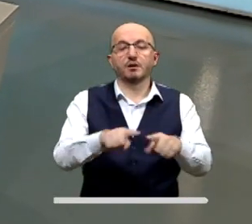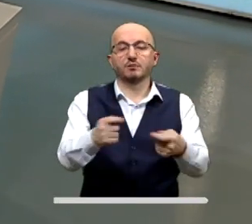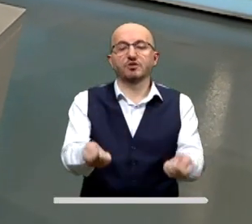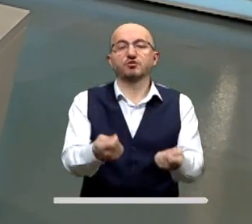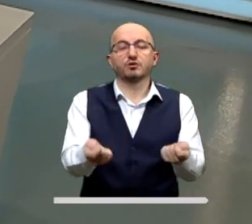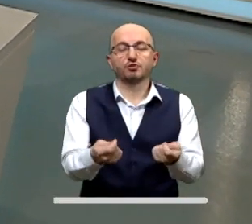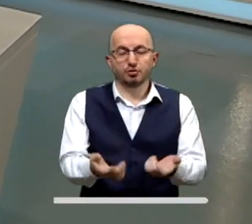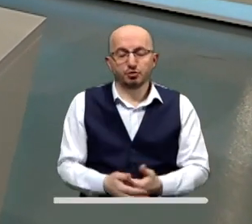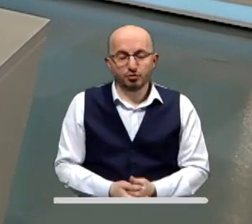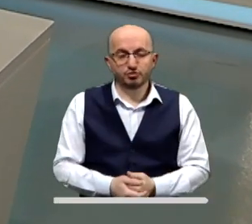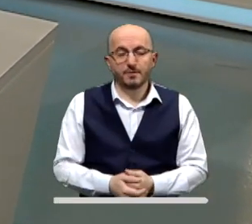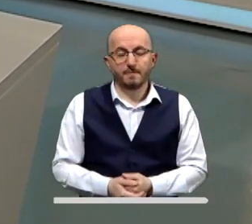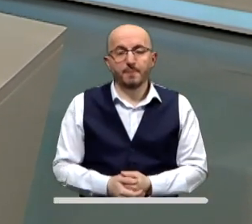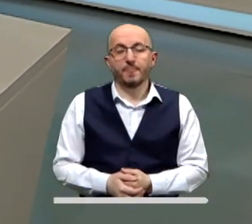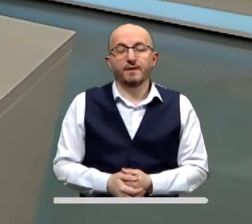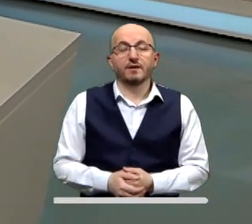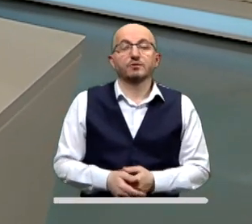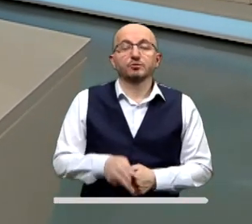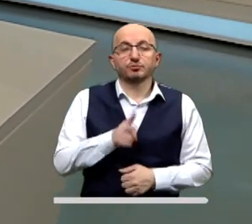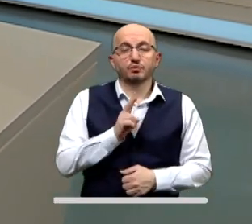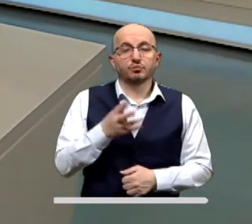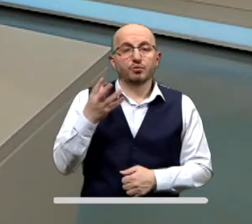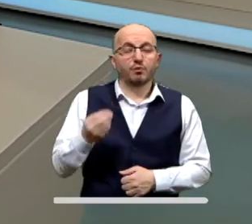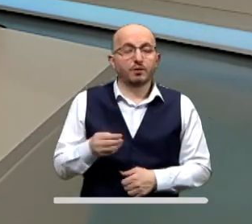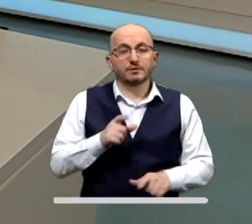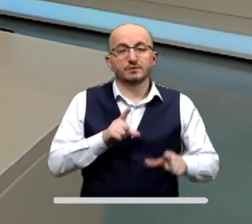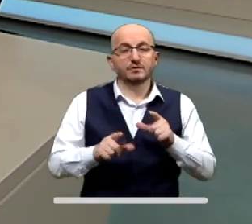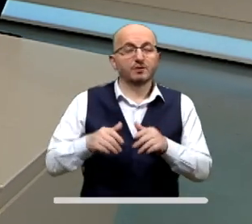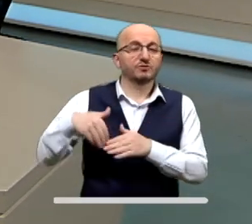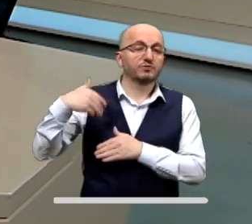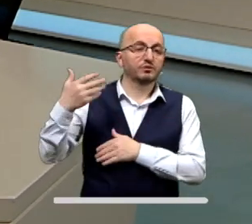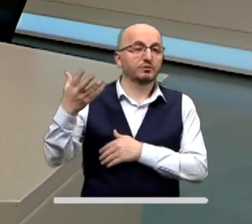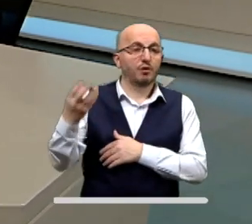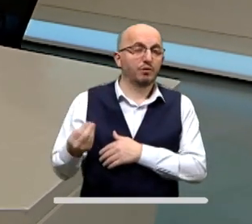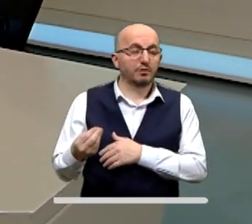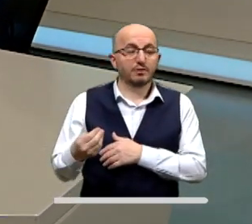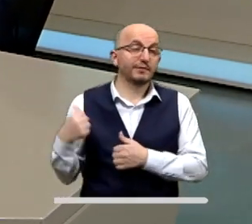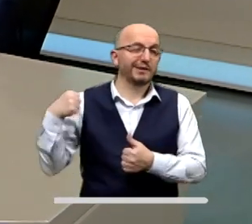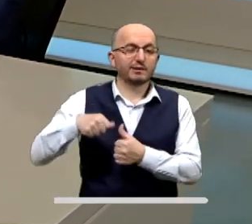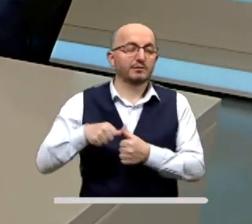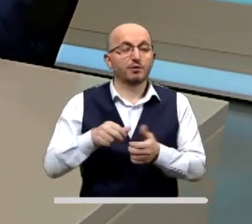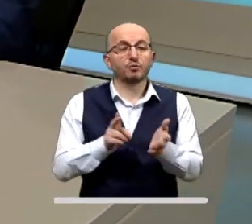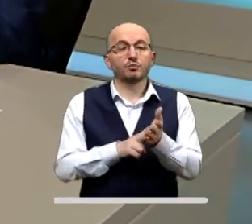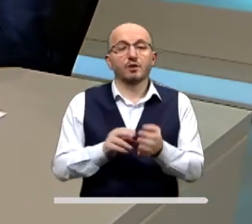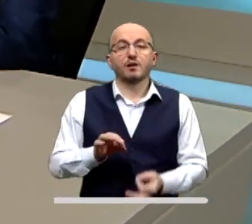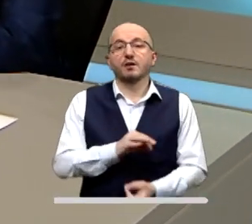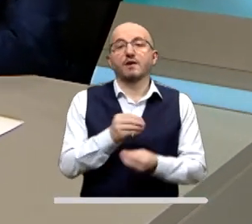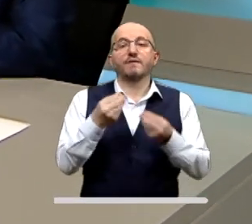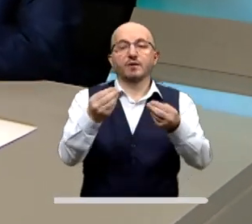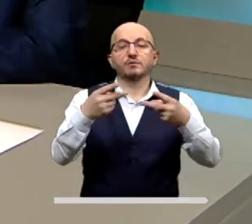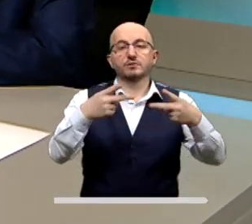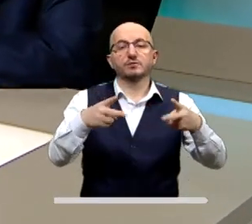nemalandırılıyorsa Neticede ihtiyacın dışında olanlar tekrar üyelere veriliyorsa sakıncası olmaz